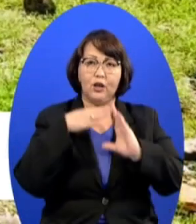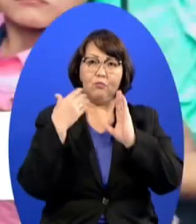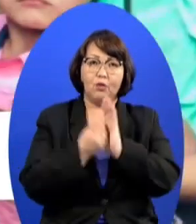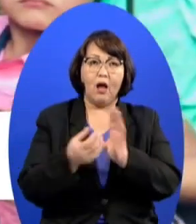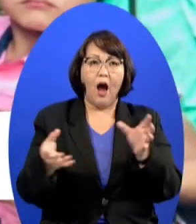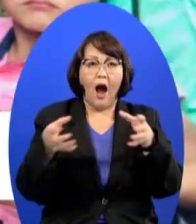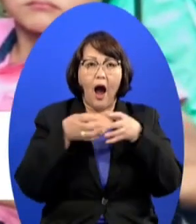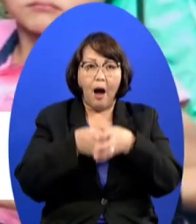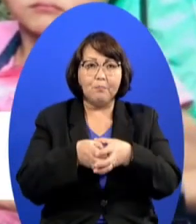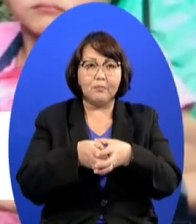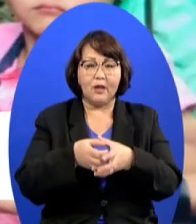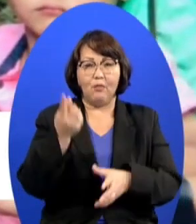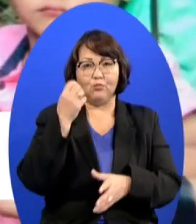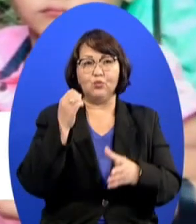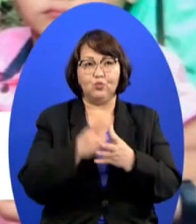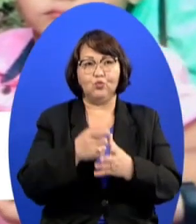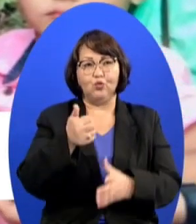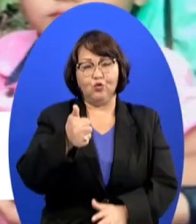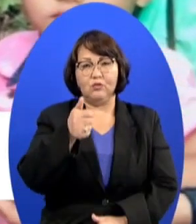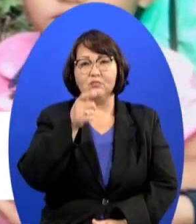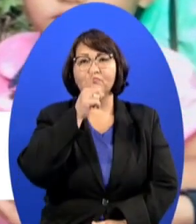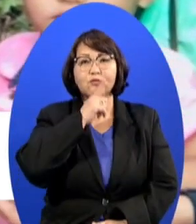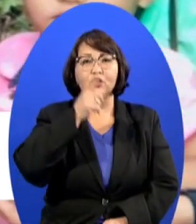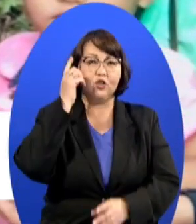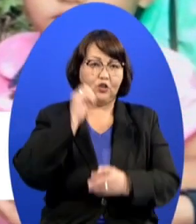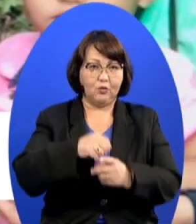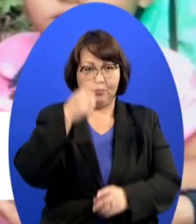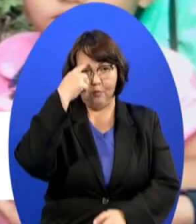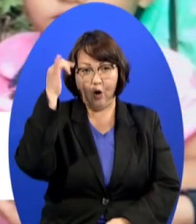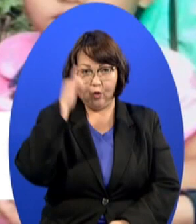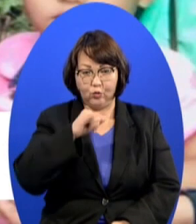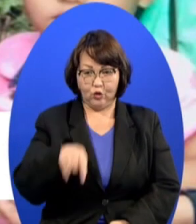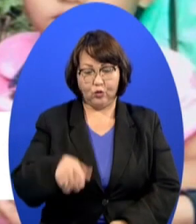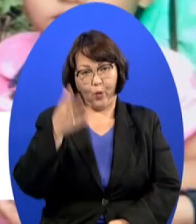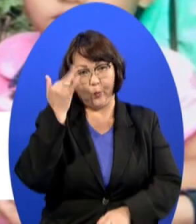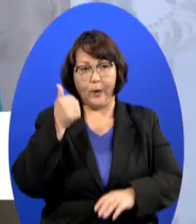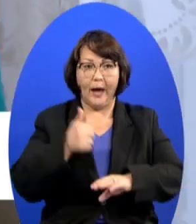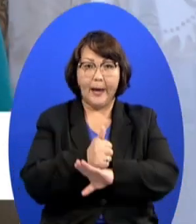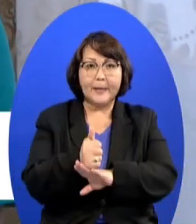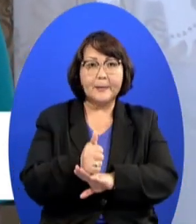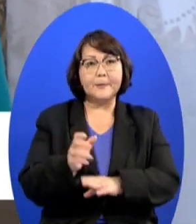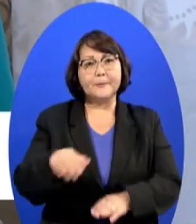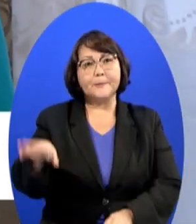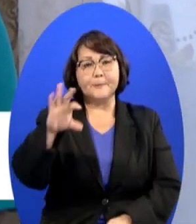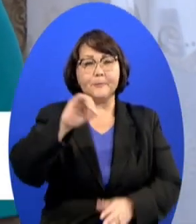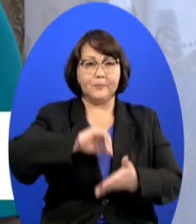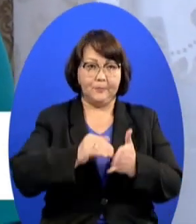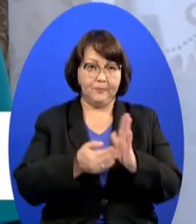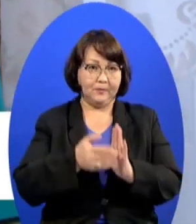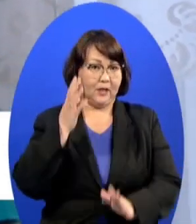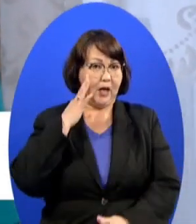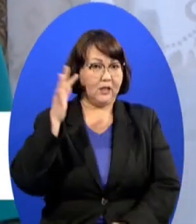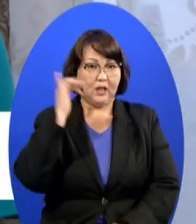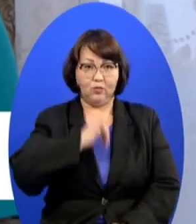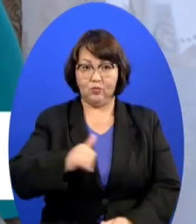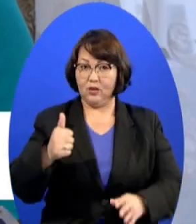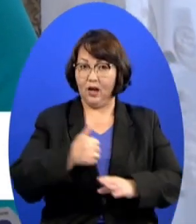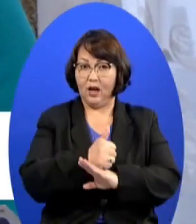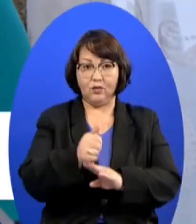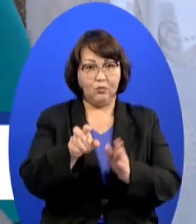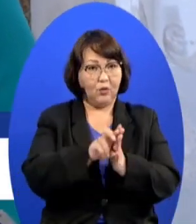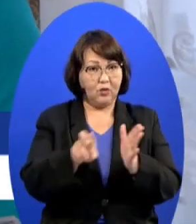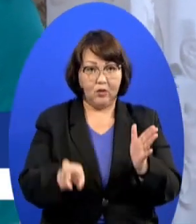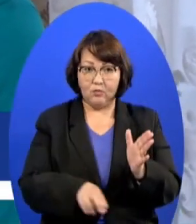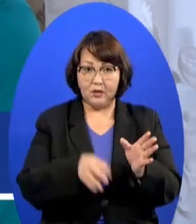гэдгийг тэд сайн ойлгох болжээ. Энэ жилдэд Монгол орноор аялах төлөвлөгөөг гаргаад байна. Гадаад руу аялах бол нөхцөлгүй болсон учраас бидэд бол